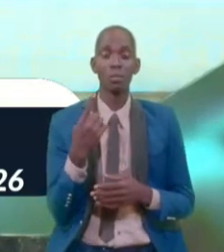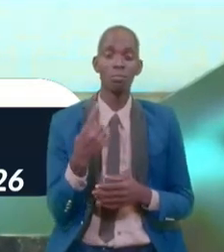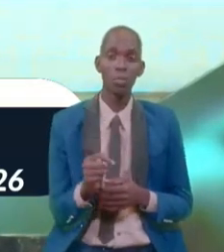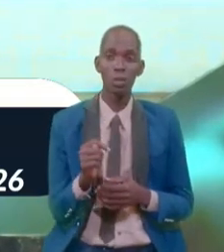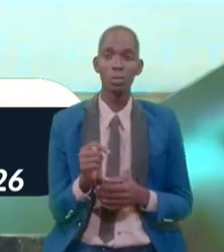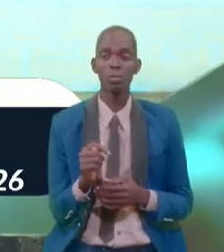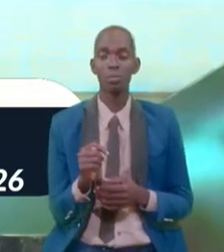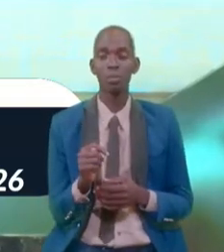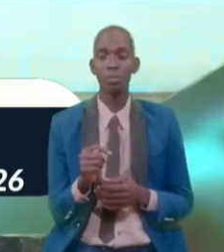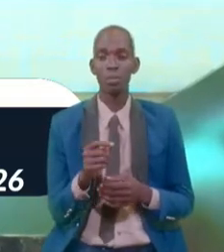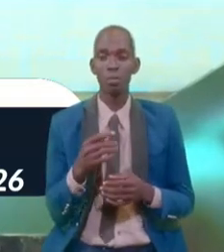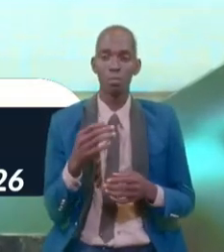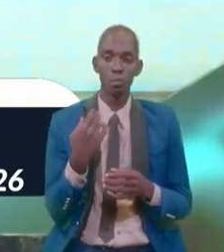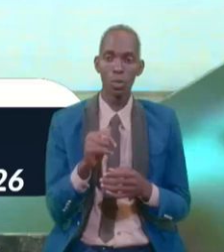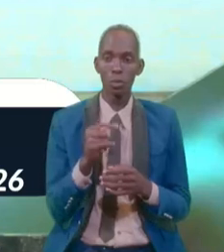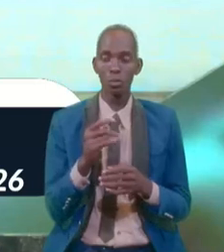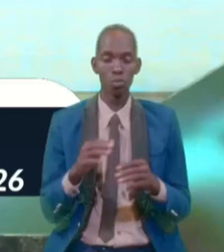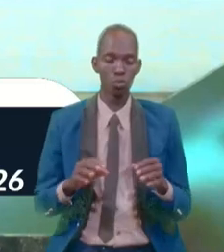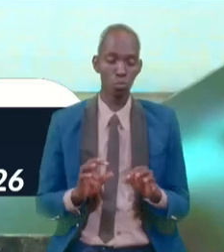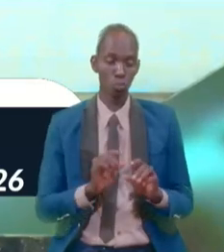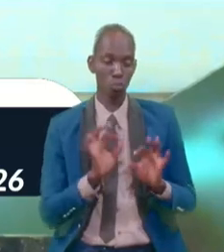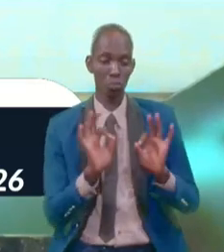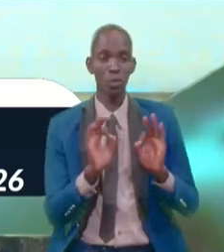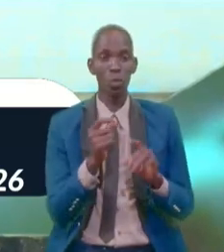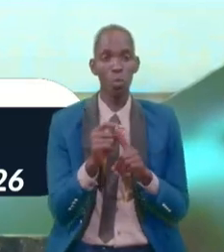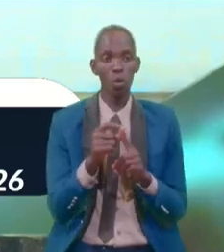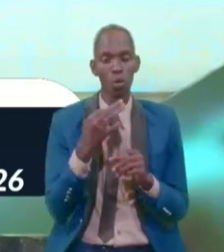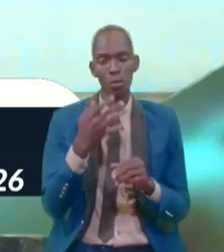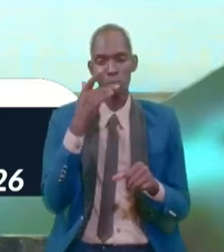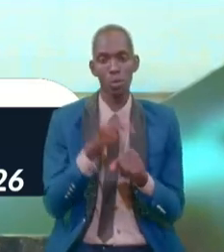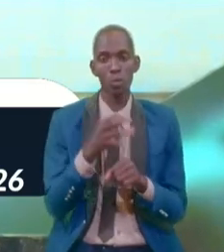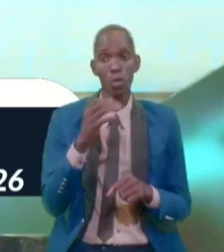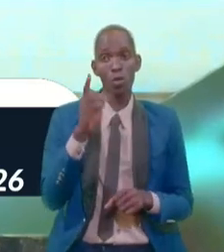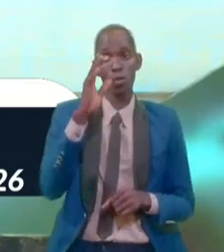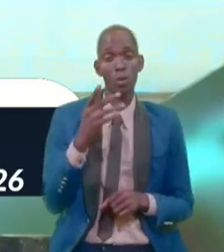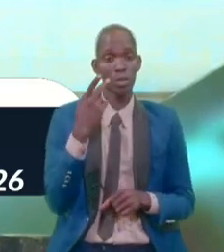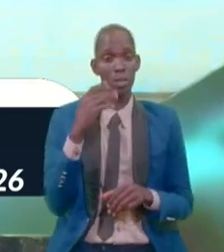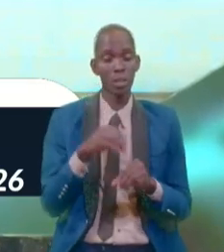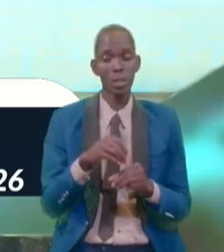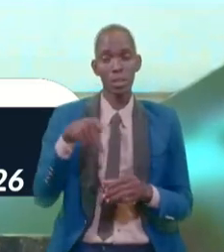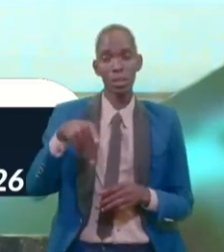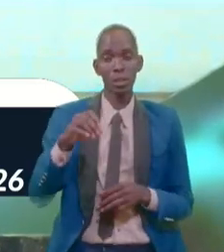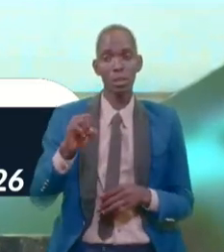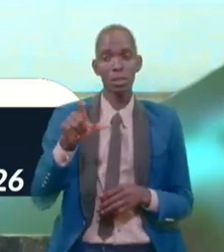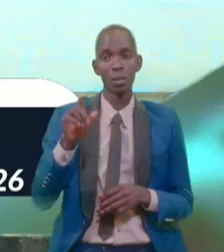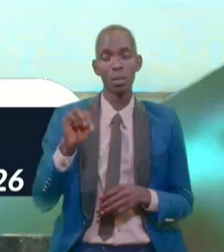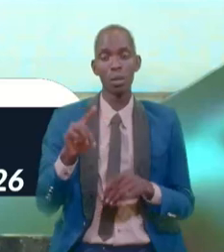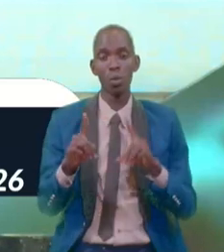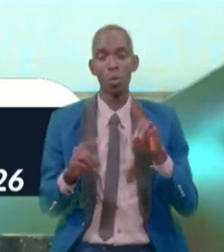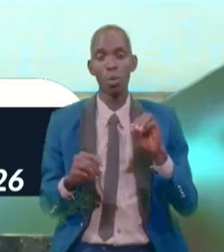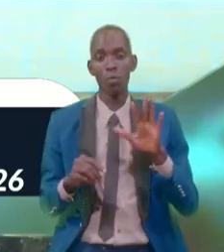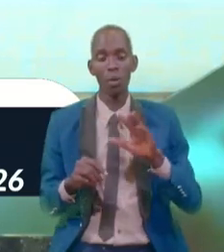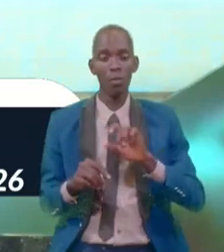Cela nous donne l'adjectif qualificatif de la promesse de Dieu. Psaume 105, 42.